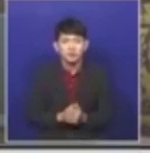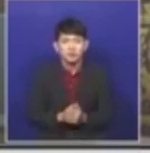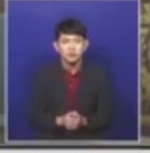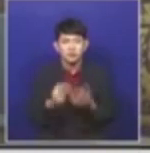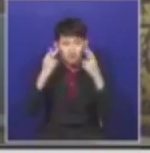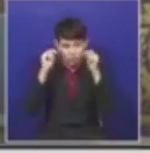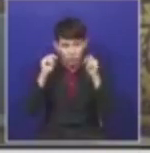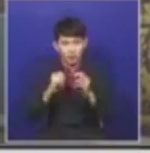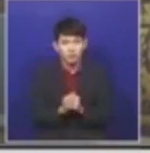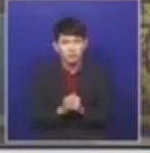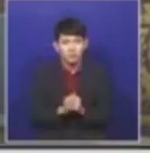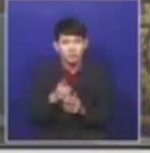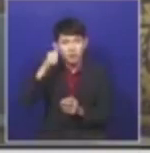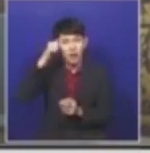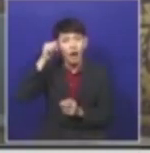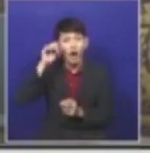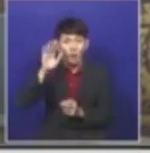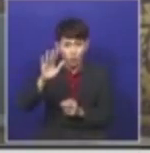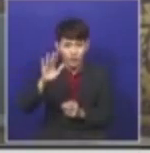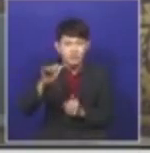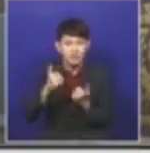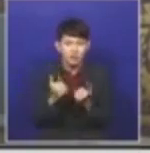ขอยกตัวอย่างให้เห็นว่าชมกันอย่างมีสติตำหนิกันอย่างมีเหตุมีผลแล้วท่านนายกทำทีครับวันนี้เขาชมเรานี่โอเคและก็ชมก็คือแนวรบด้านสุขภาพแต่แนวรบด้านเศรษฐกิจวันนี้ท่านนายกครับ5วันที่ห่วงคือห่วงแนวรบนี้